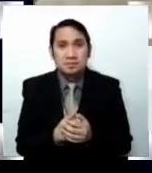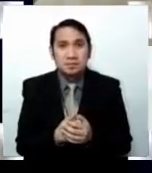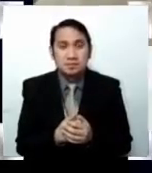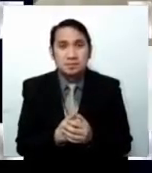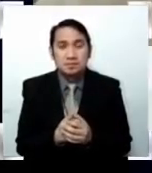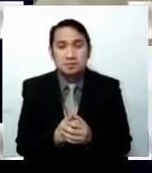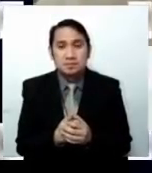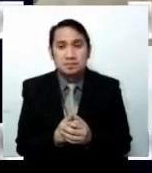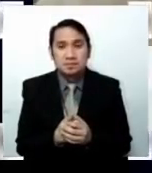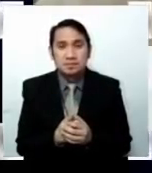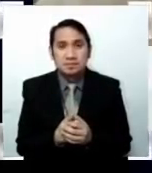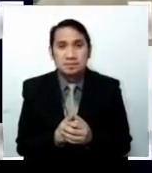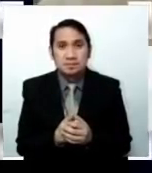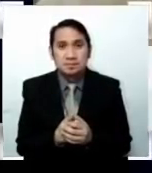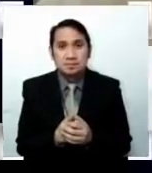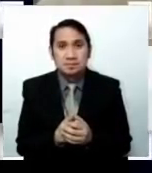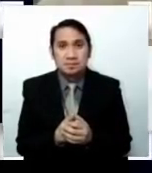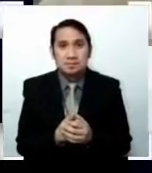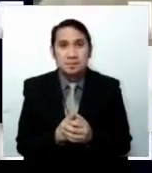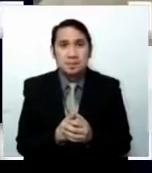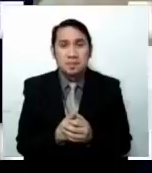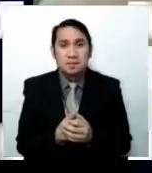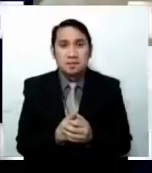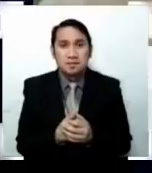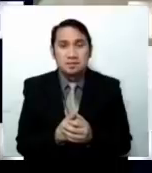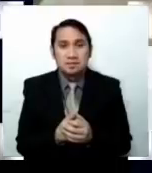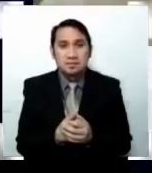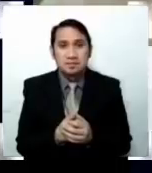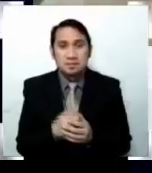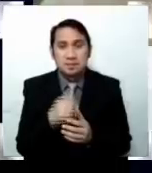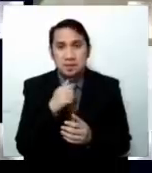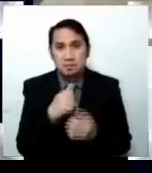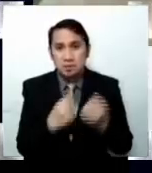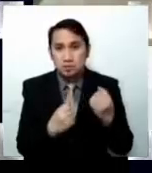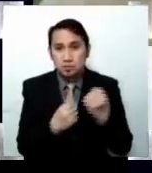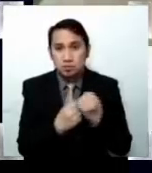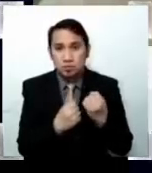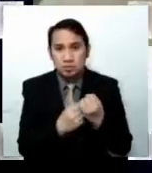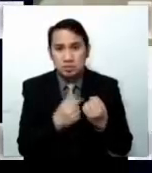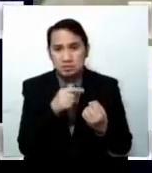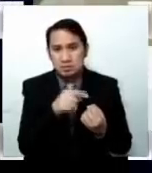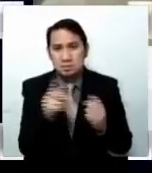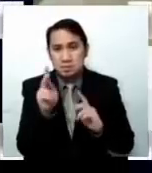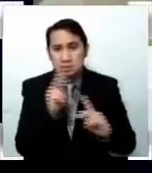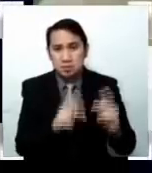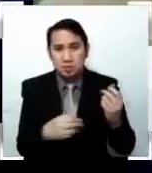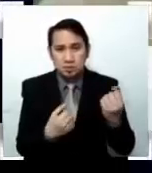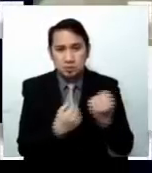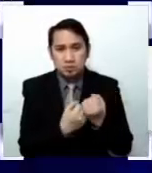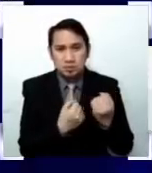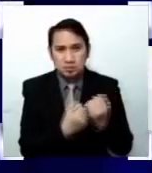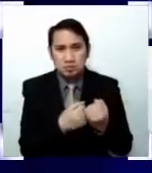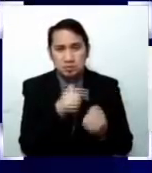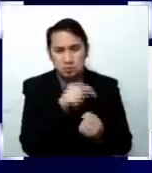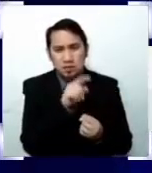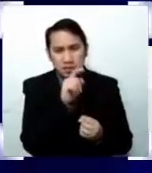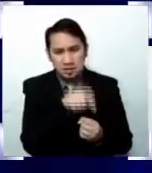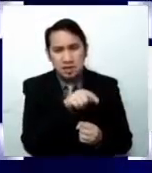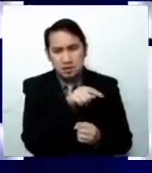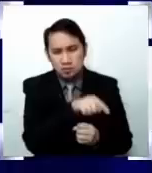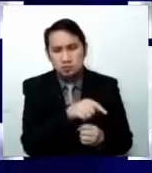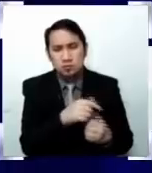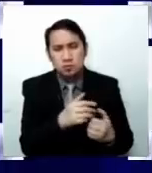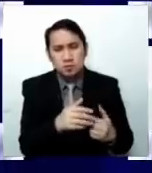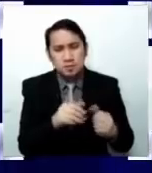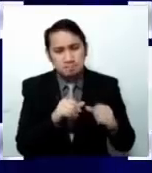yung hindi ka pinapabasag, bayaan, sinusuportahan ka na. Umaban lang daw ako kasi katatapos din